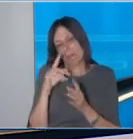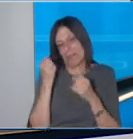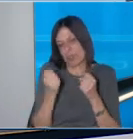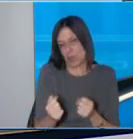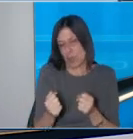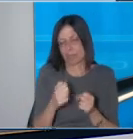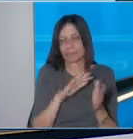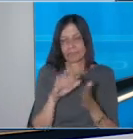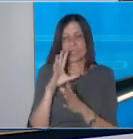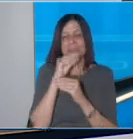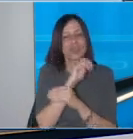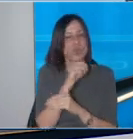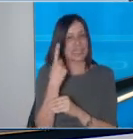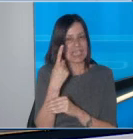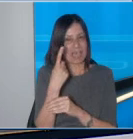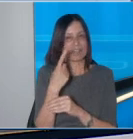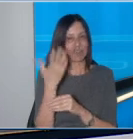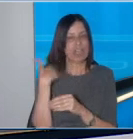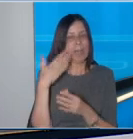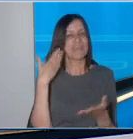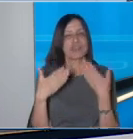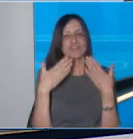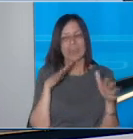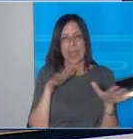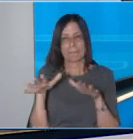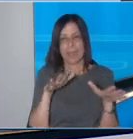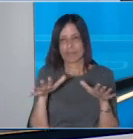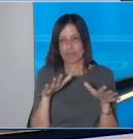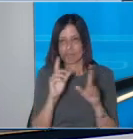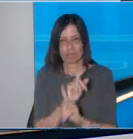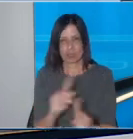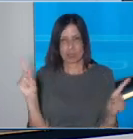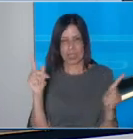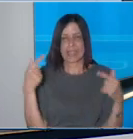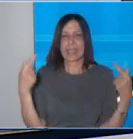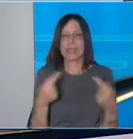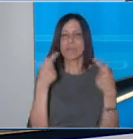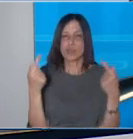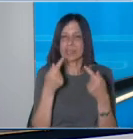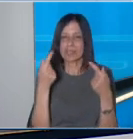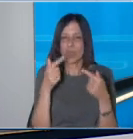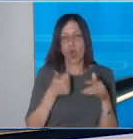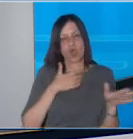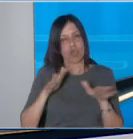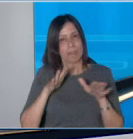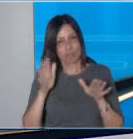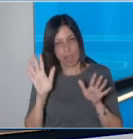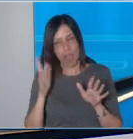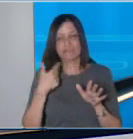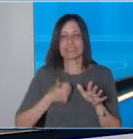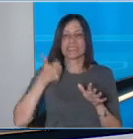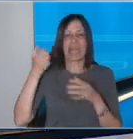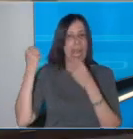רוצים לדבר על עוד נושא אחד, שקרה היום בישיבת הממשלה. ביזרי מאוד. עימות בין ראש הממשלה לבין